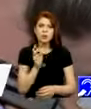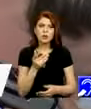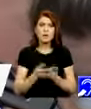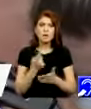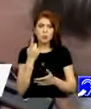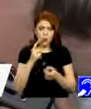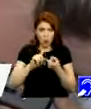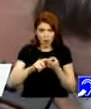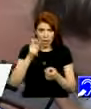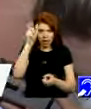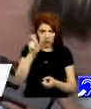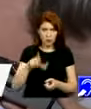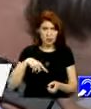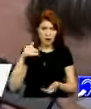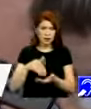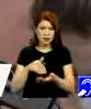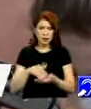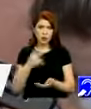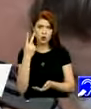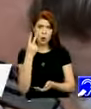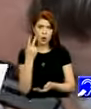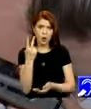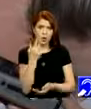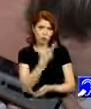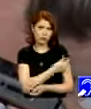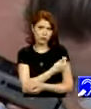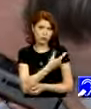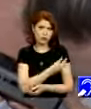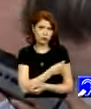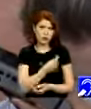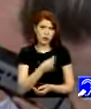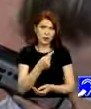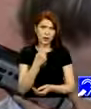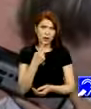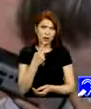un contact este necesară administrarea două doze de vaccin la un anumit interval de timp.